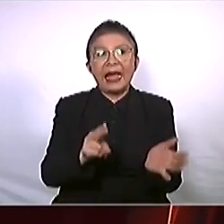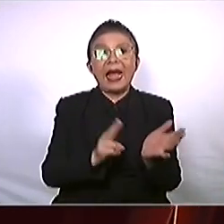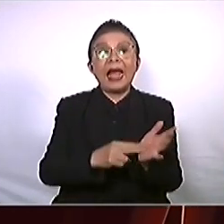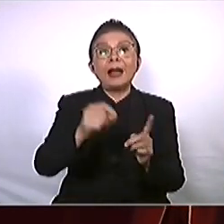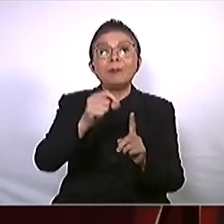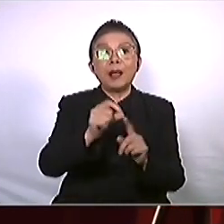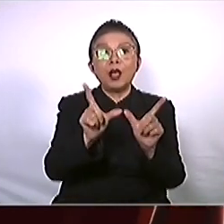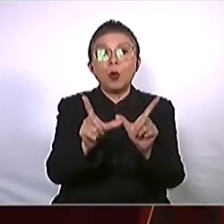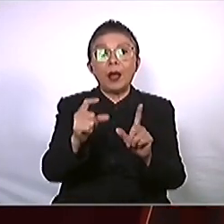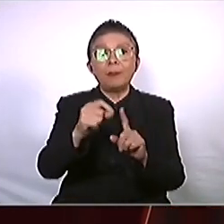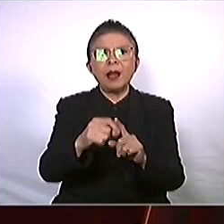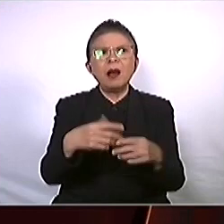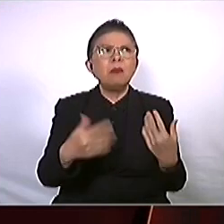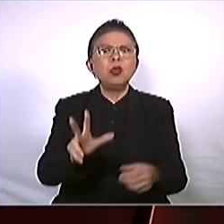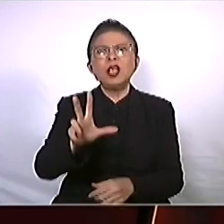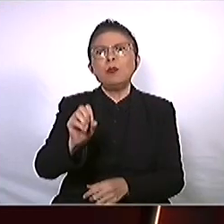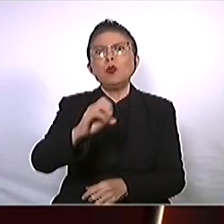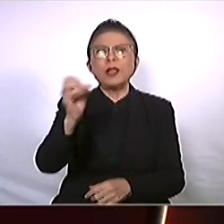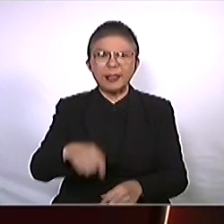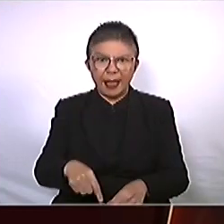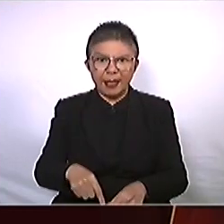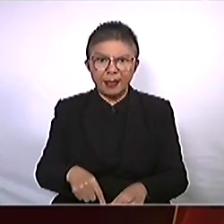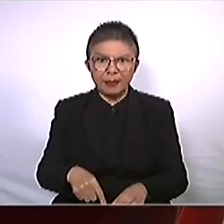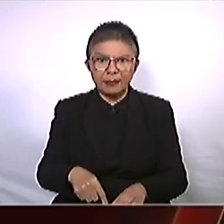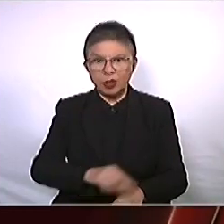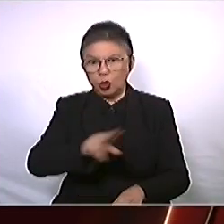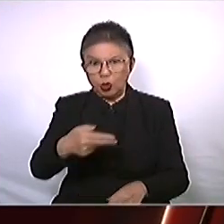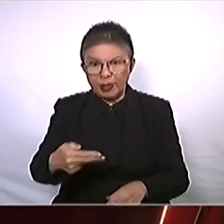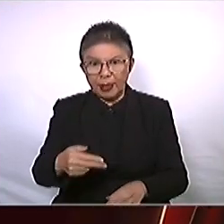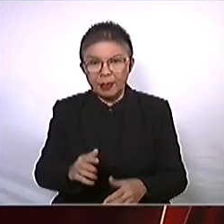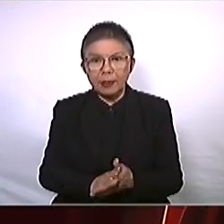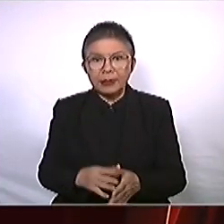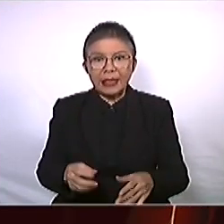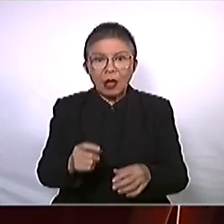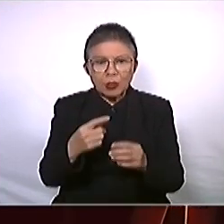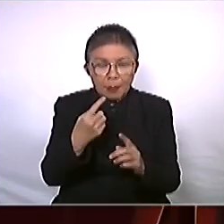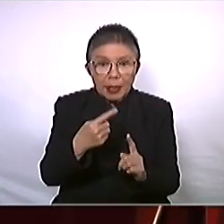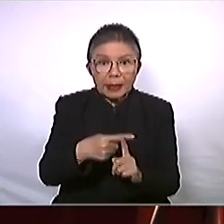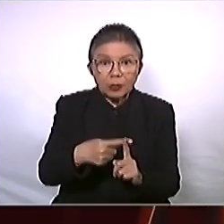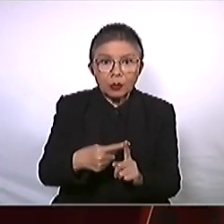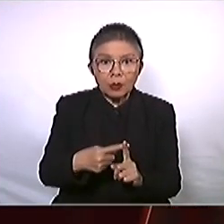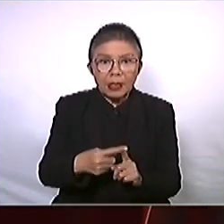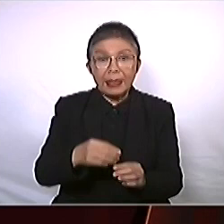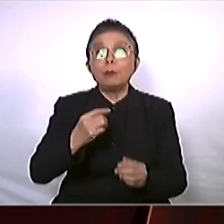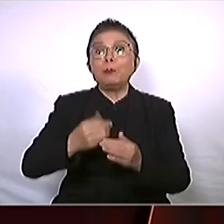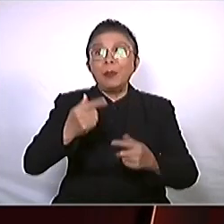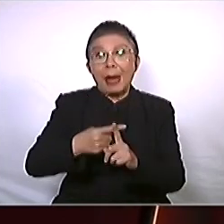punya NPWP ini baru 30%. Artinya apa? Kita harus melakukan intensifikasi dan